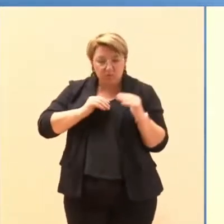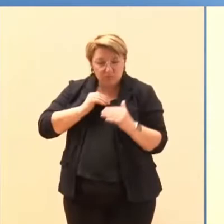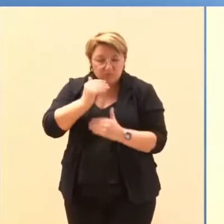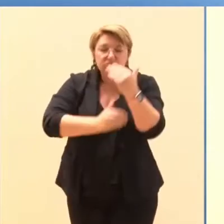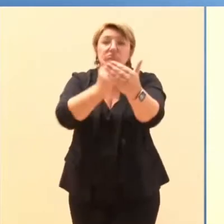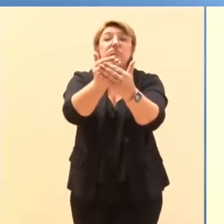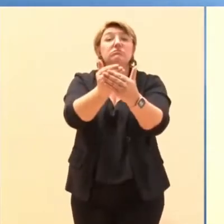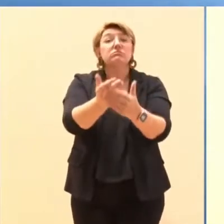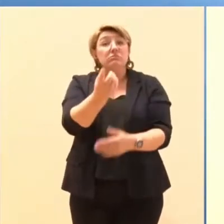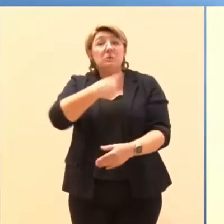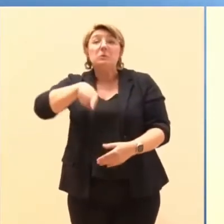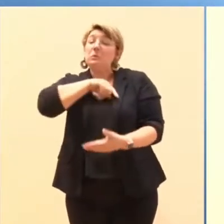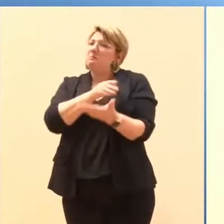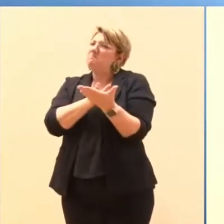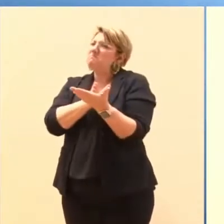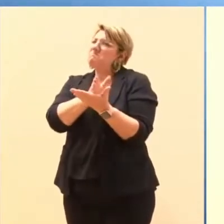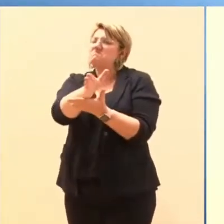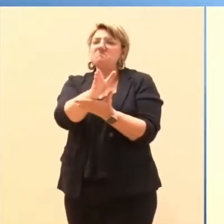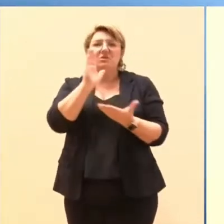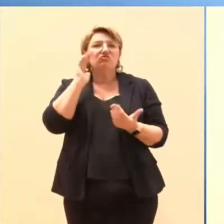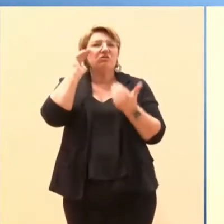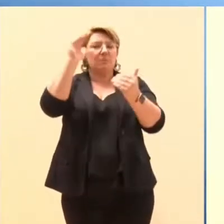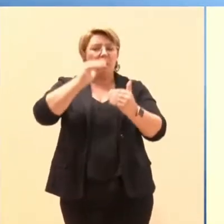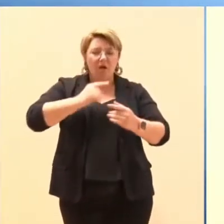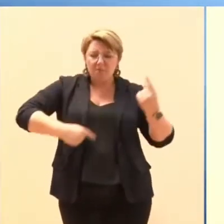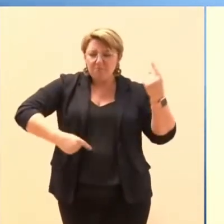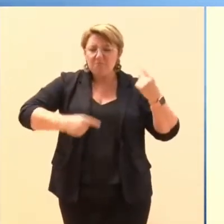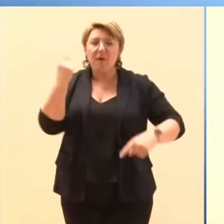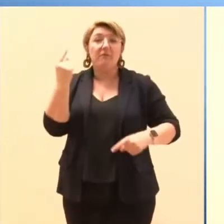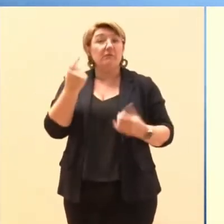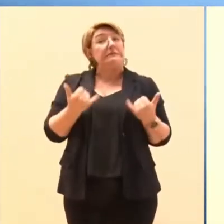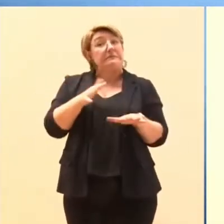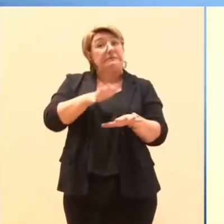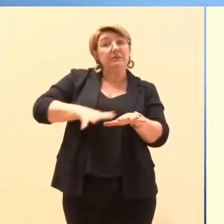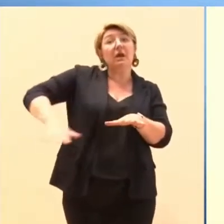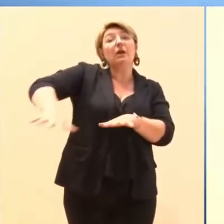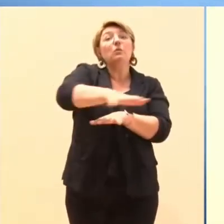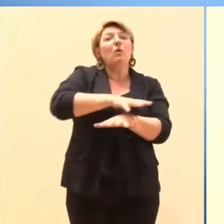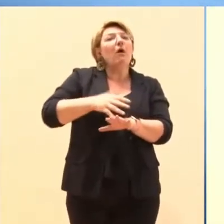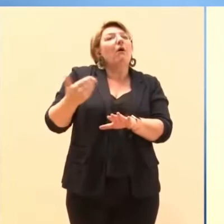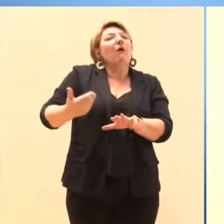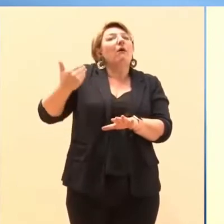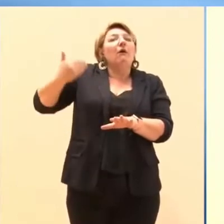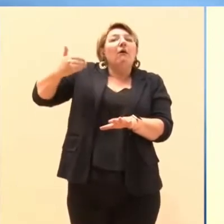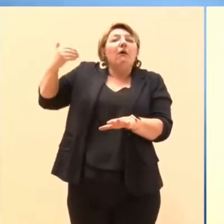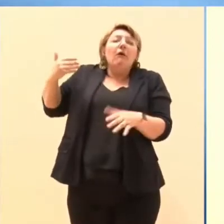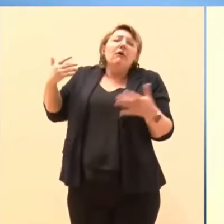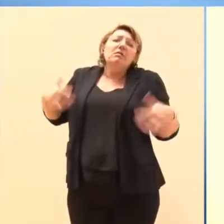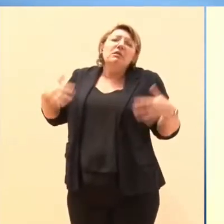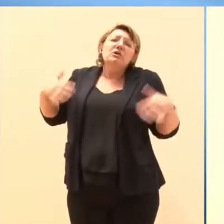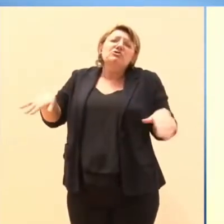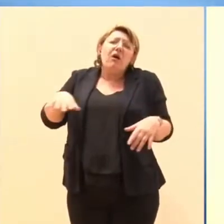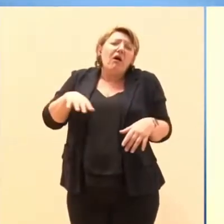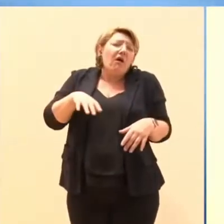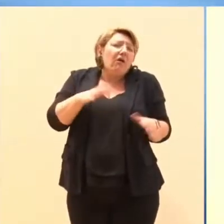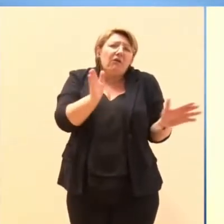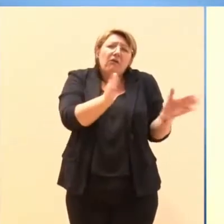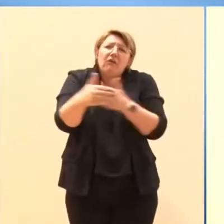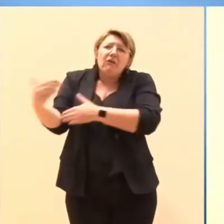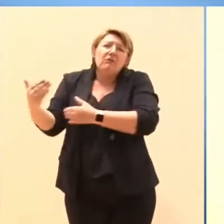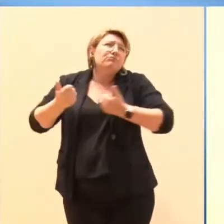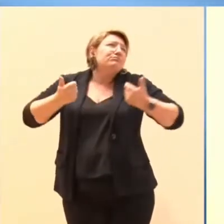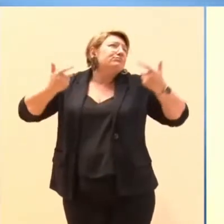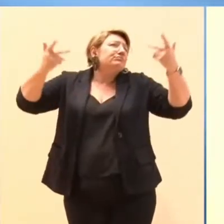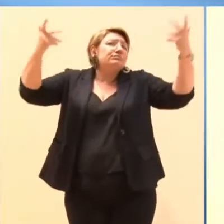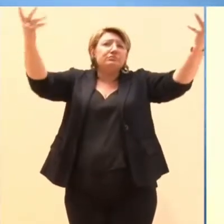les vivre, je l'espère, dans ce territoire. Nous les avons vécues par le passé dans tant de domaines, tant de réalisations